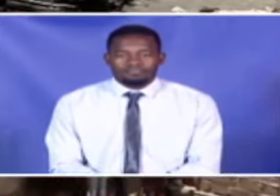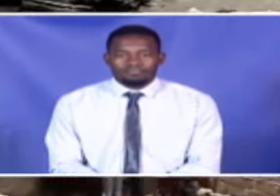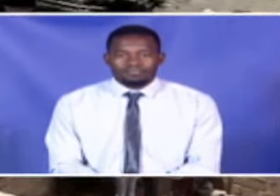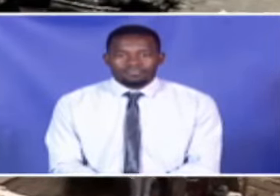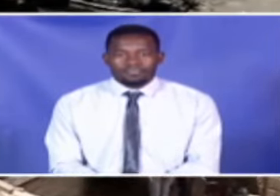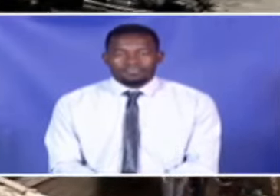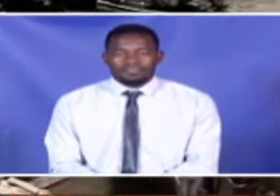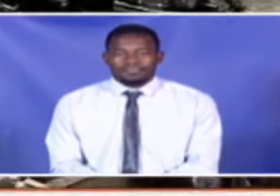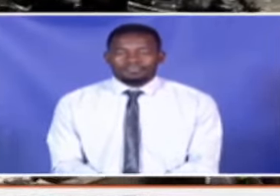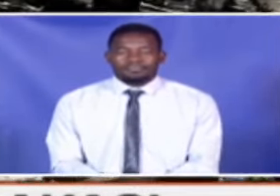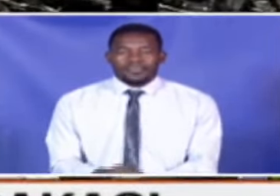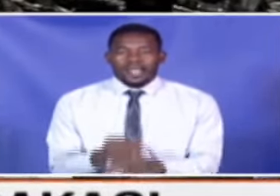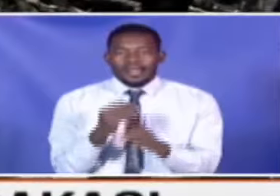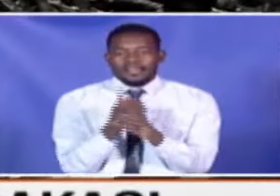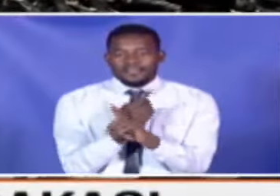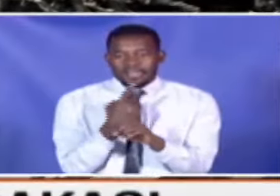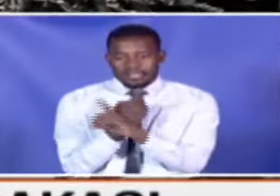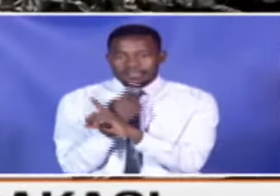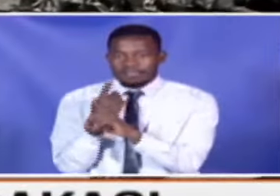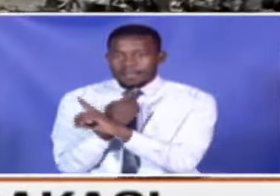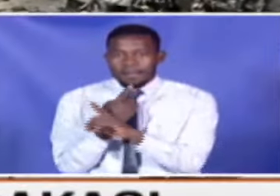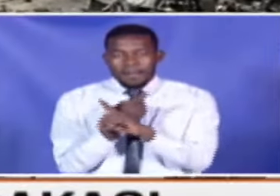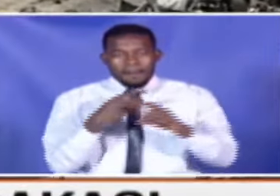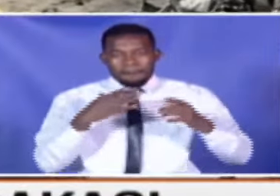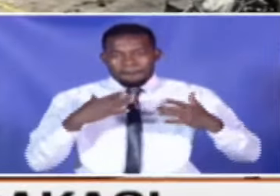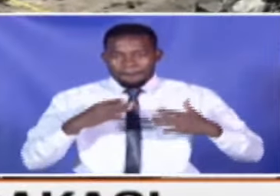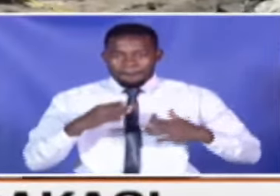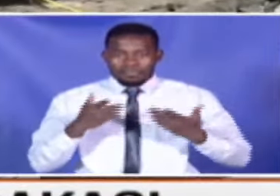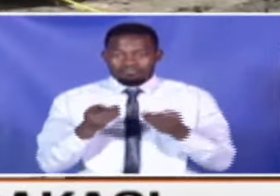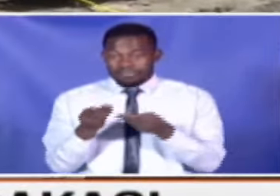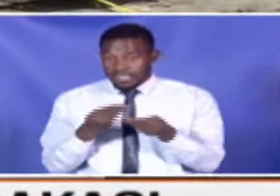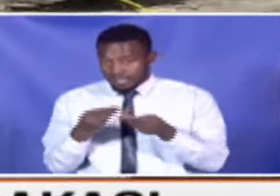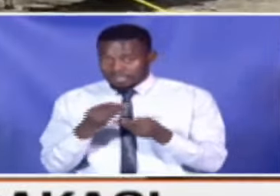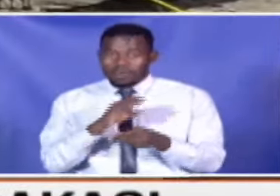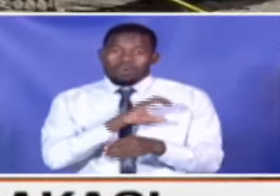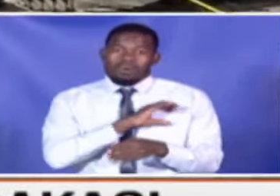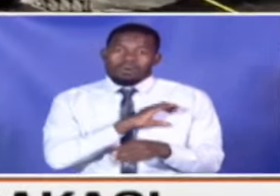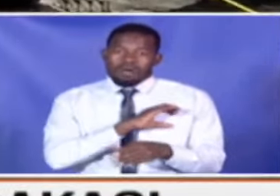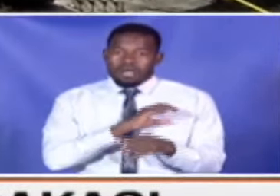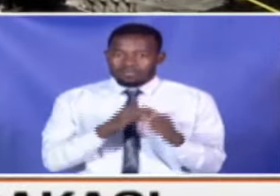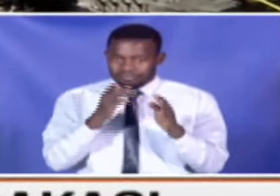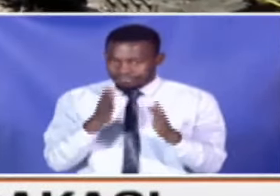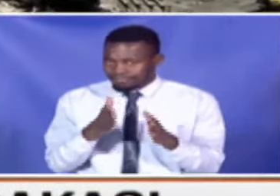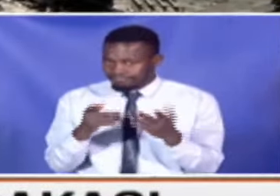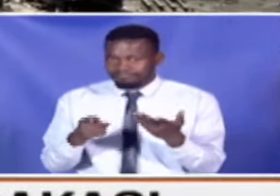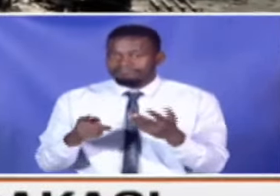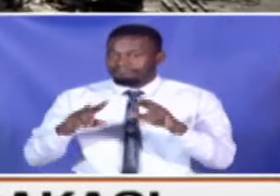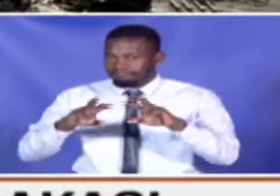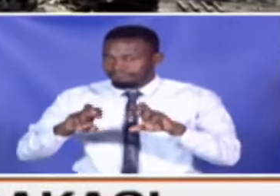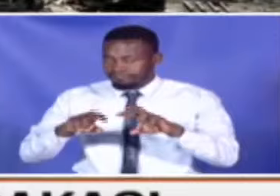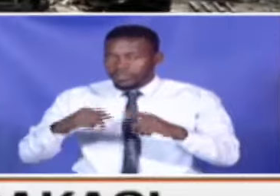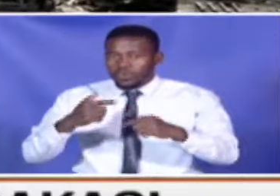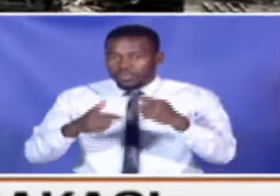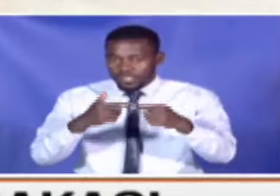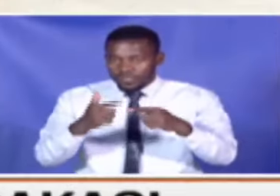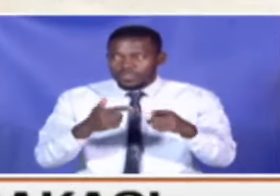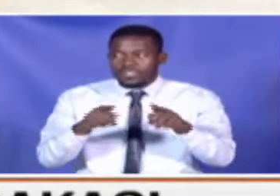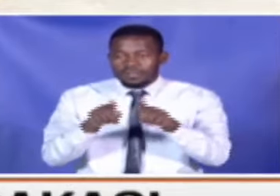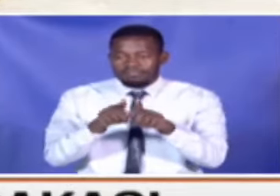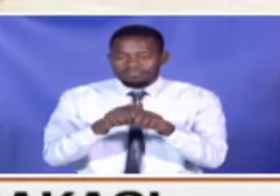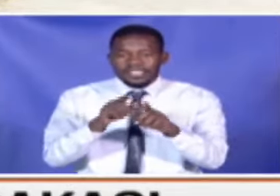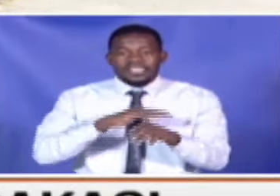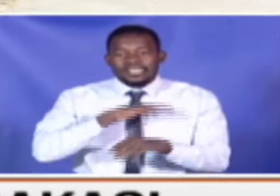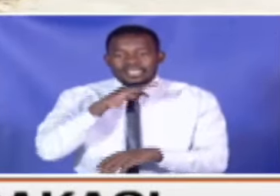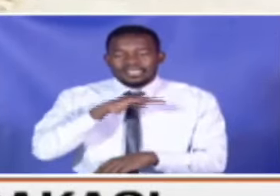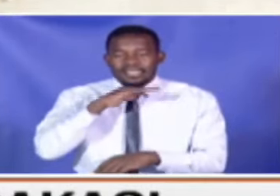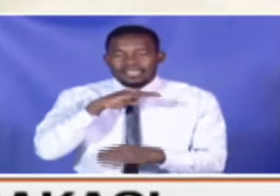Huku majina ya wamiliki wa biashara hii ya gesi yakiendelea kutambuliwa na kuchunguzwa ili kubeba msalaba wa maafa na hasara